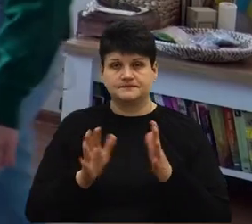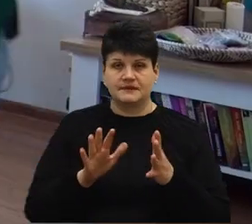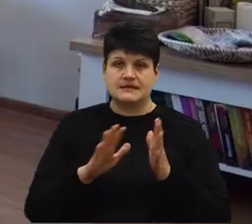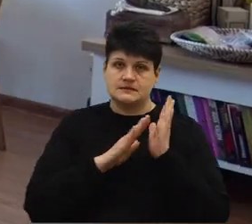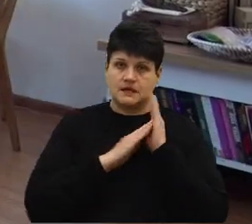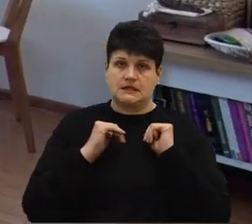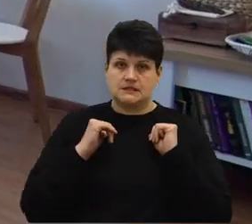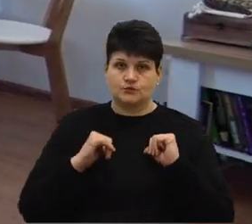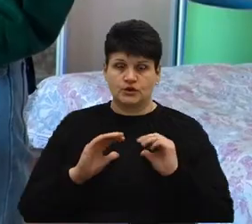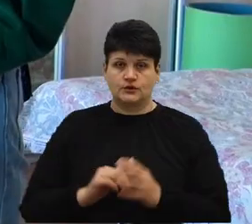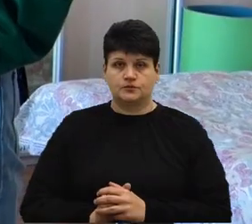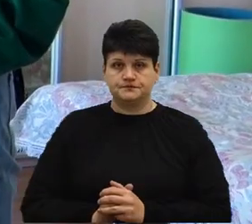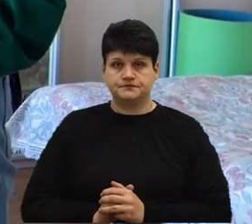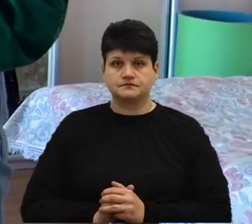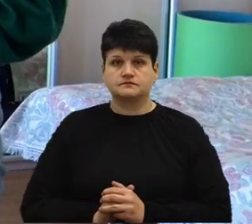спокійно